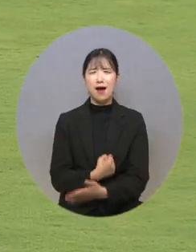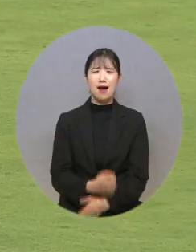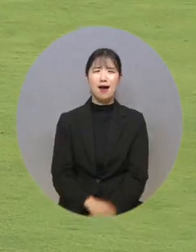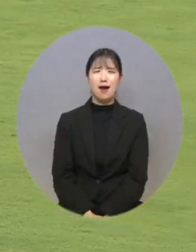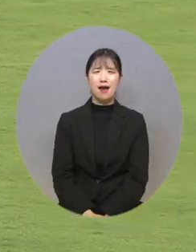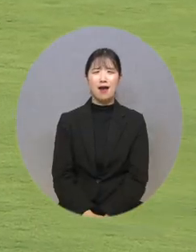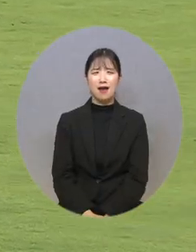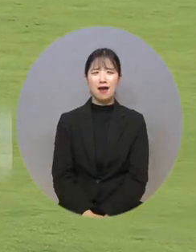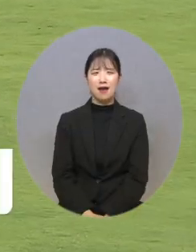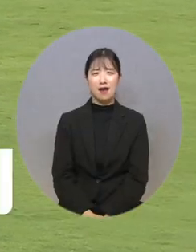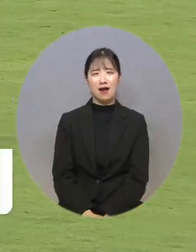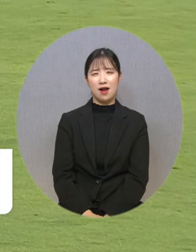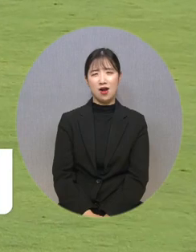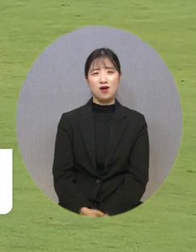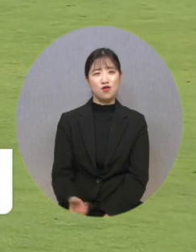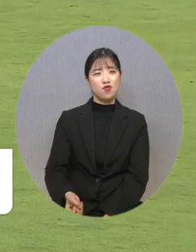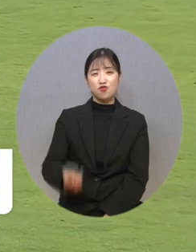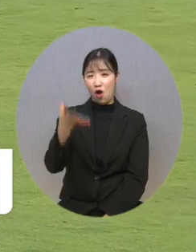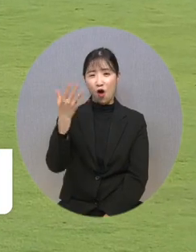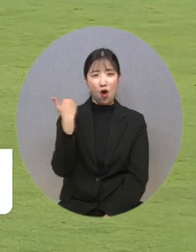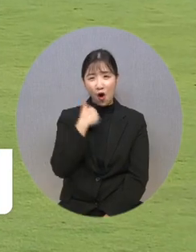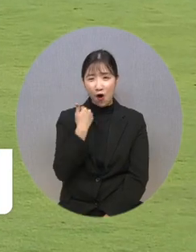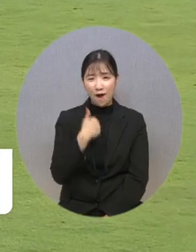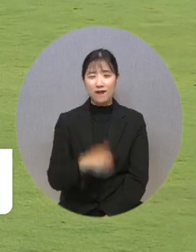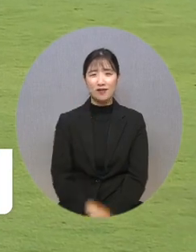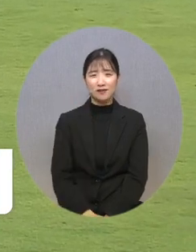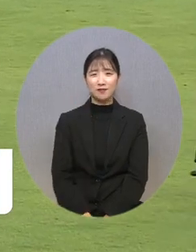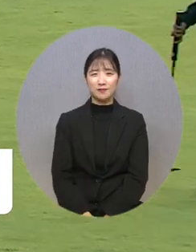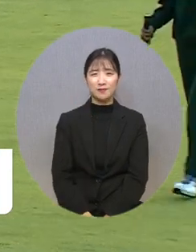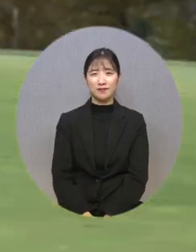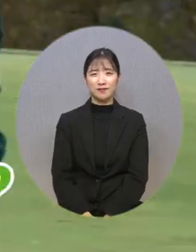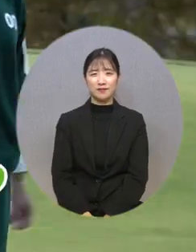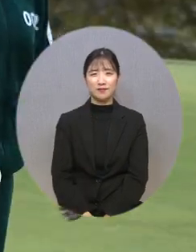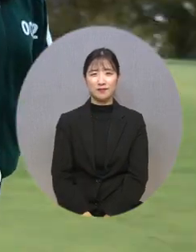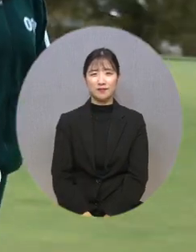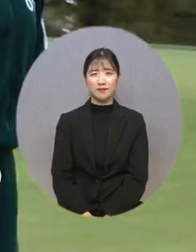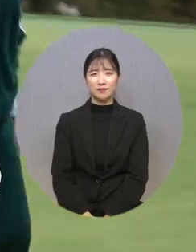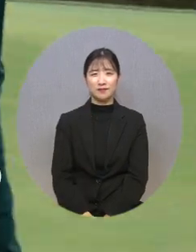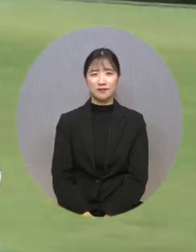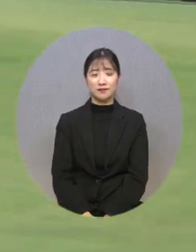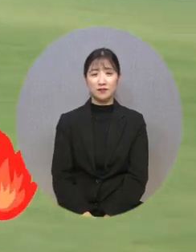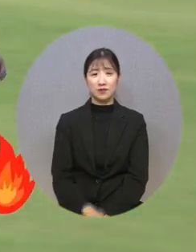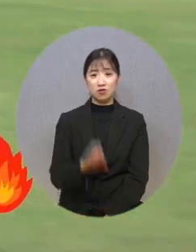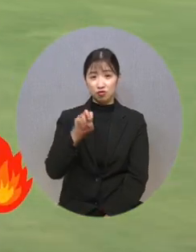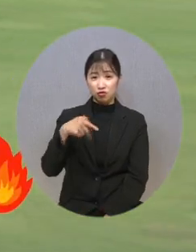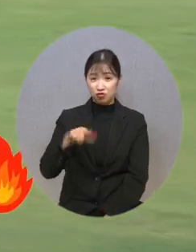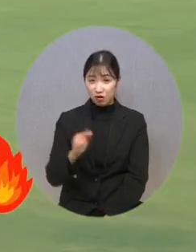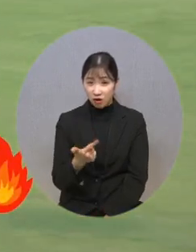오, 위너! 위너! 가시죠! 유건님이? 아니,